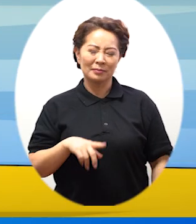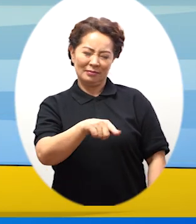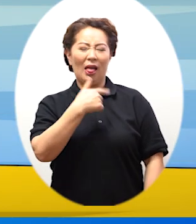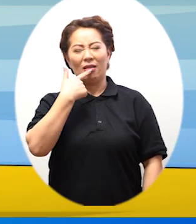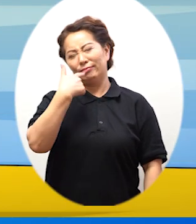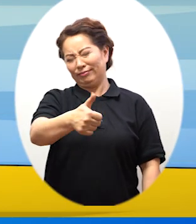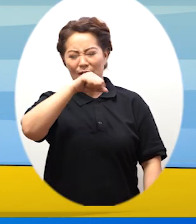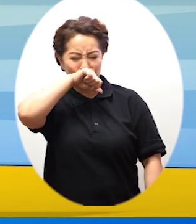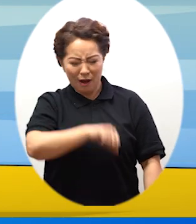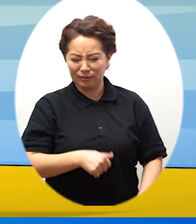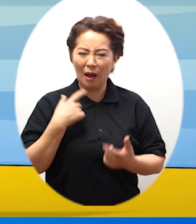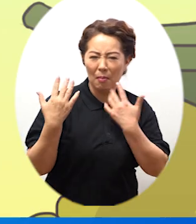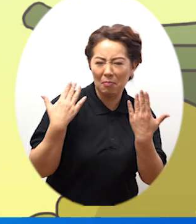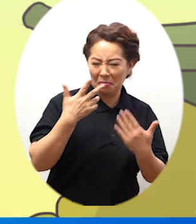мажуу.